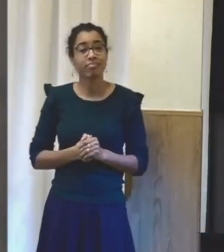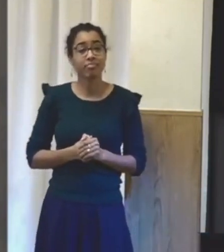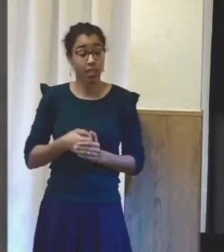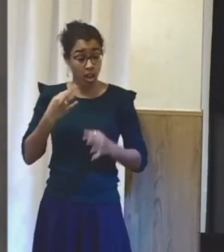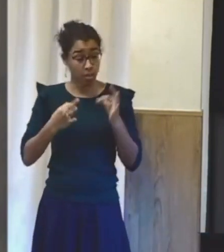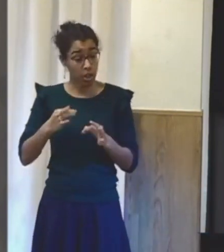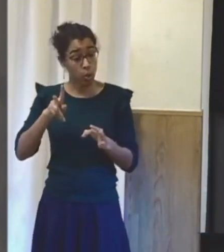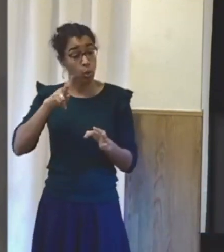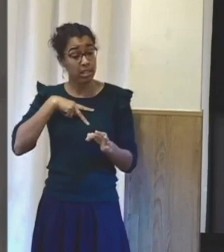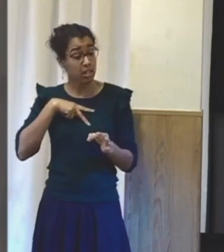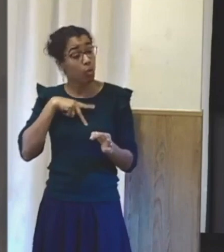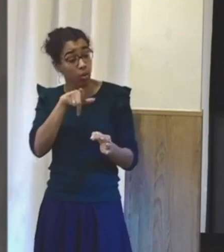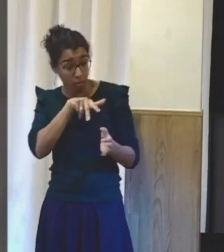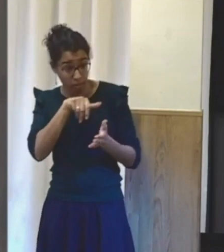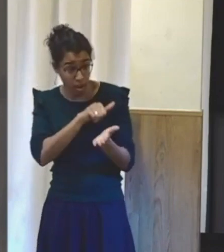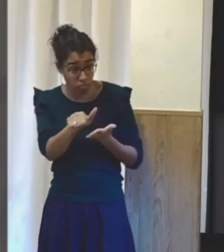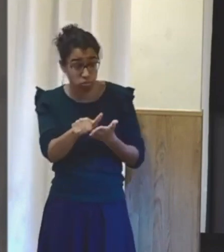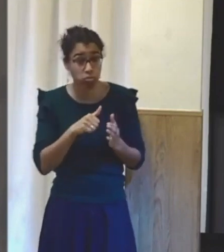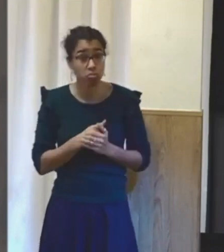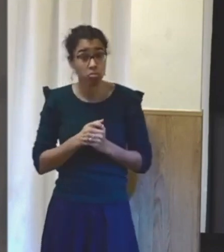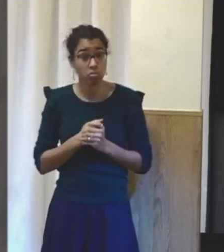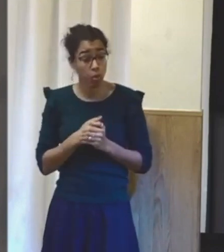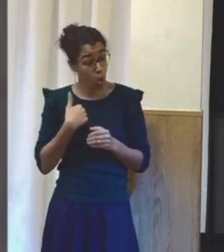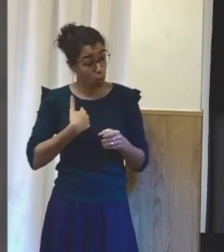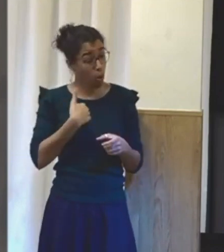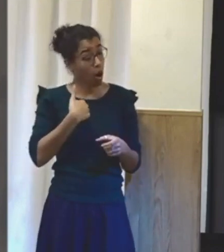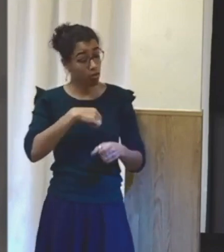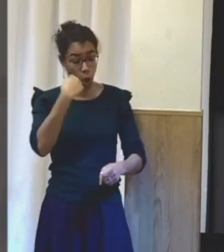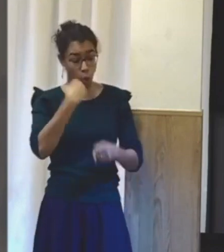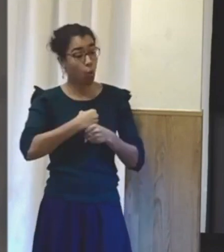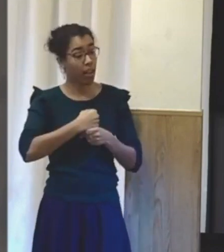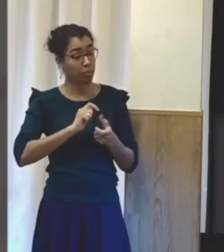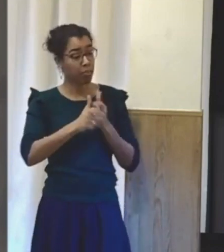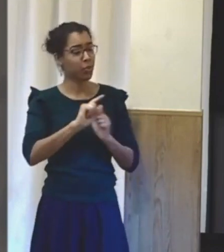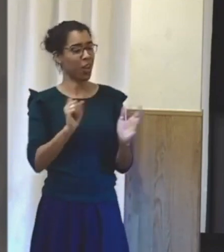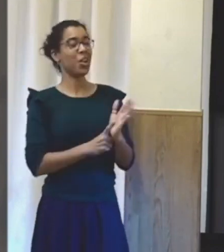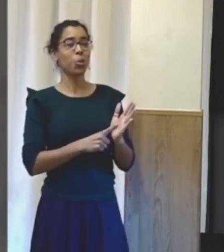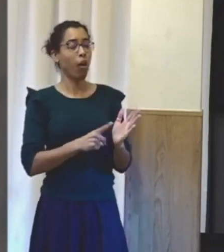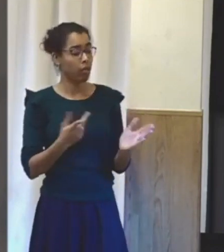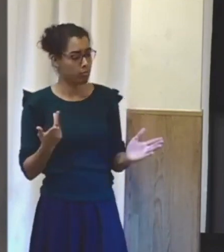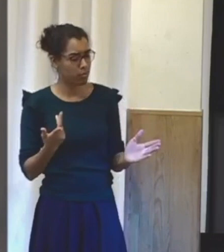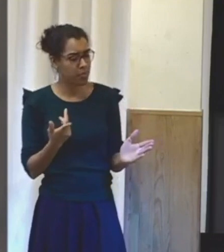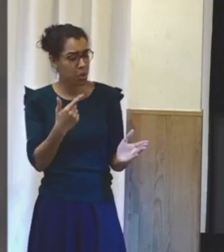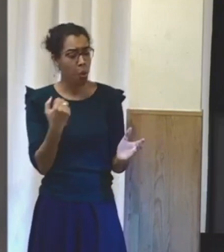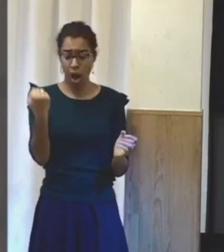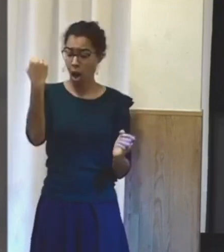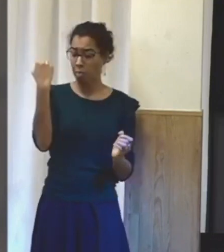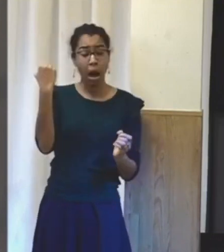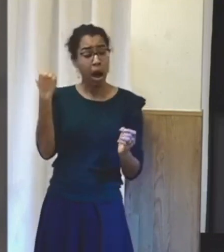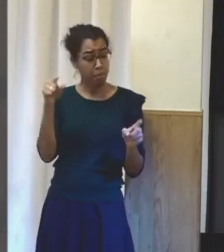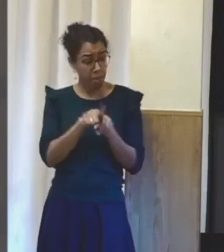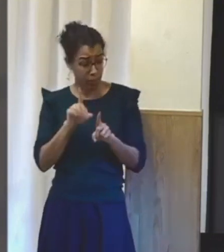Anéantiras-tu jusqu'à ma justice? Me condamneras-tu pour te donner droit? As-tu un bras comme celui de